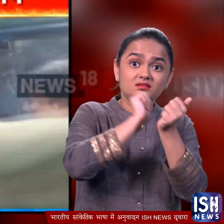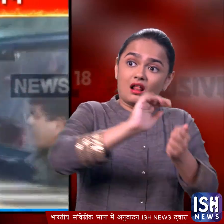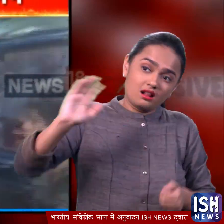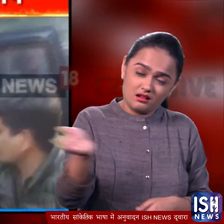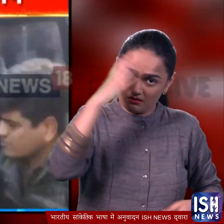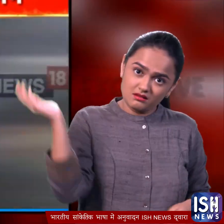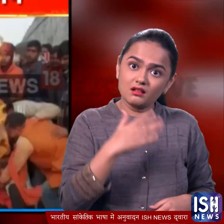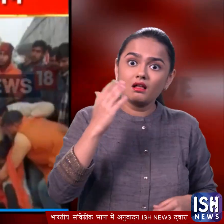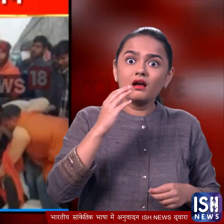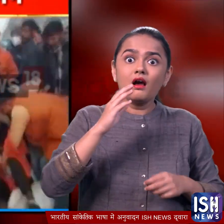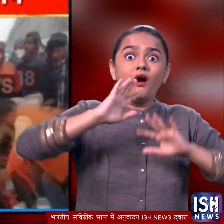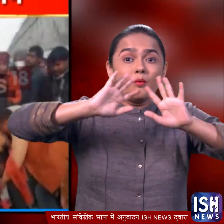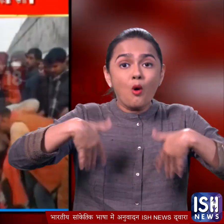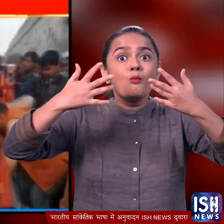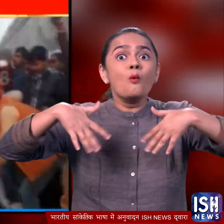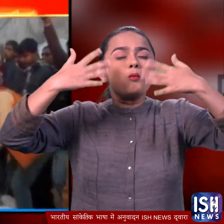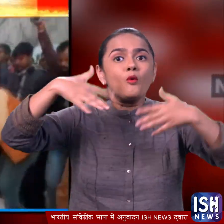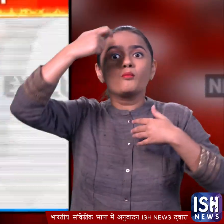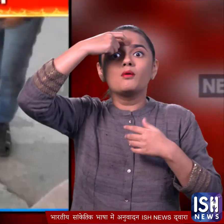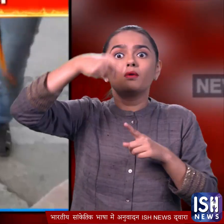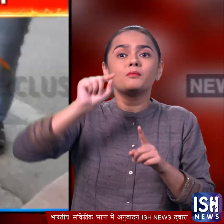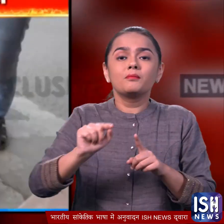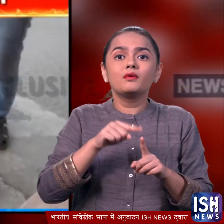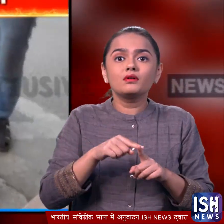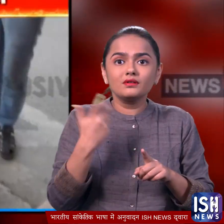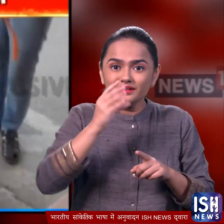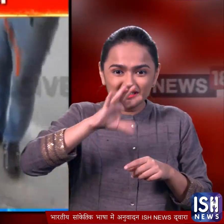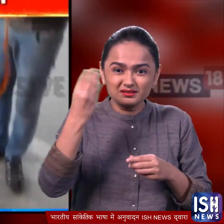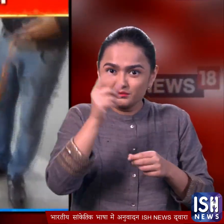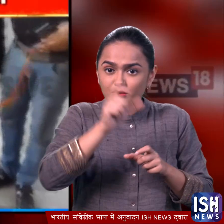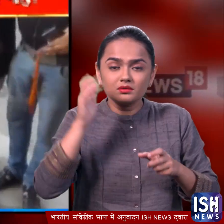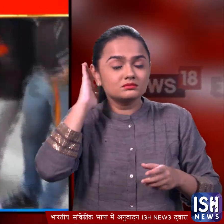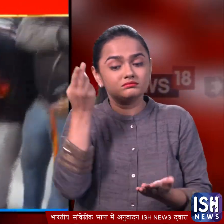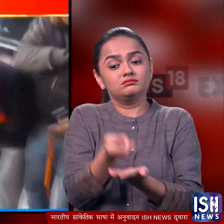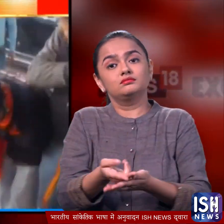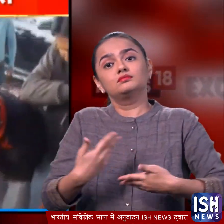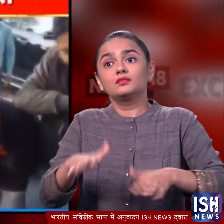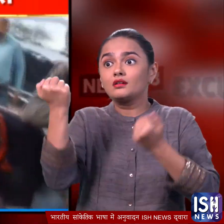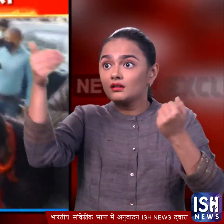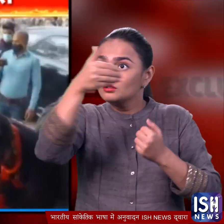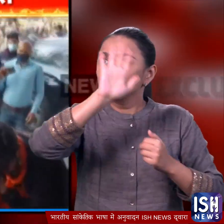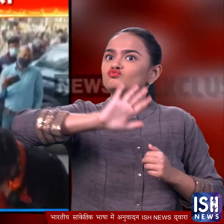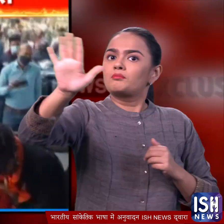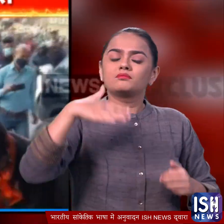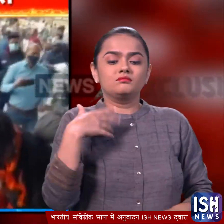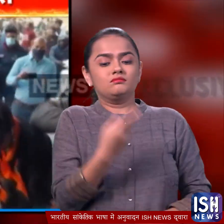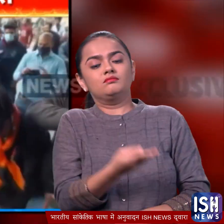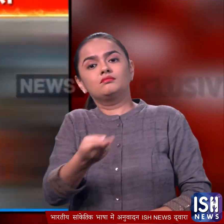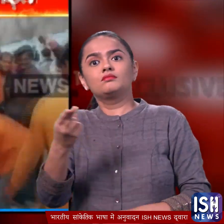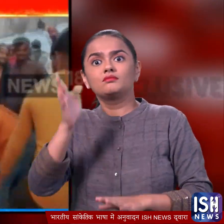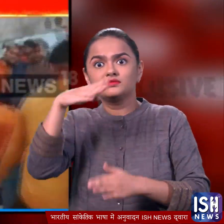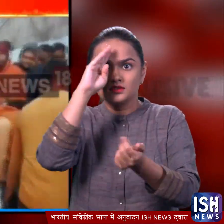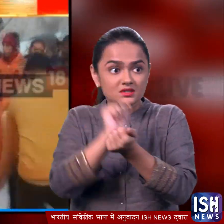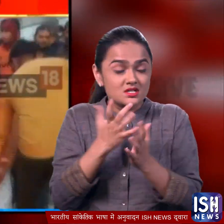लिया और थाने ले जाने लगी। इसके बाद तो मामला और गर्मा गया। पुलिस की कार्रवाई के विरोध में कुछ लोग सड़क पर ही लेट गए और गाड़ियों का रास्ता रोकने